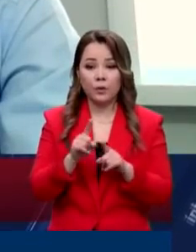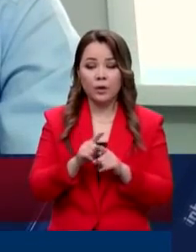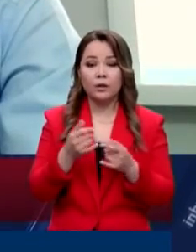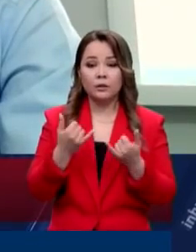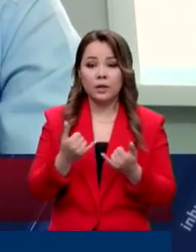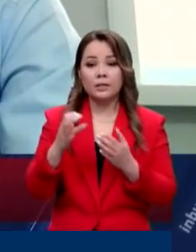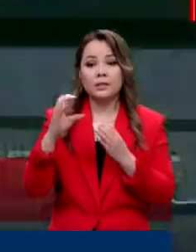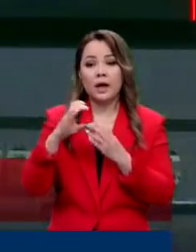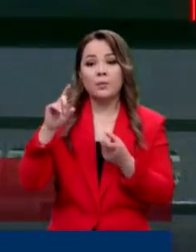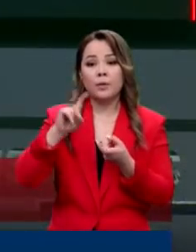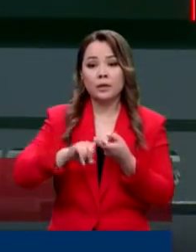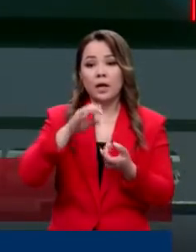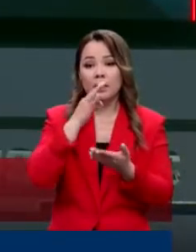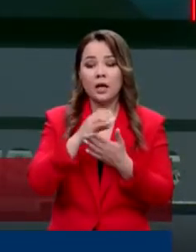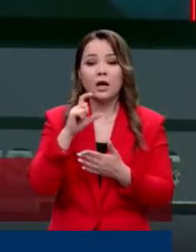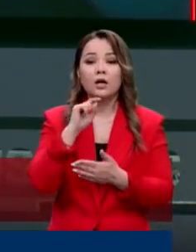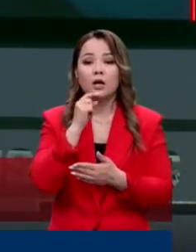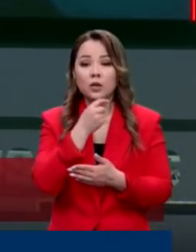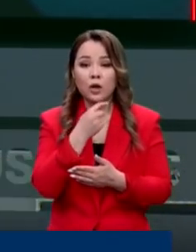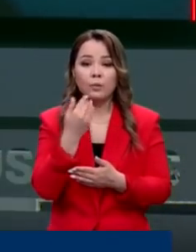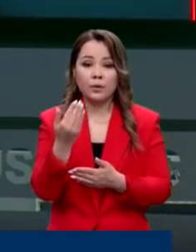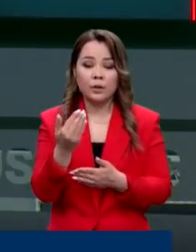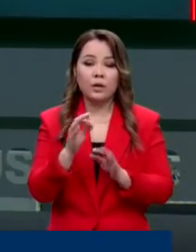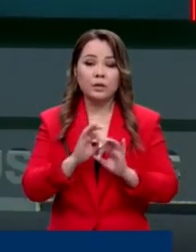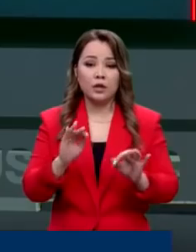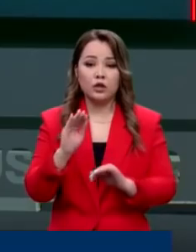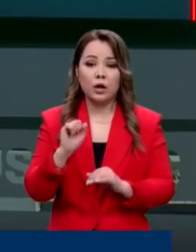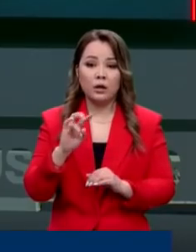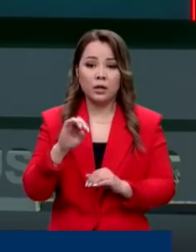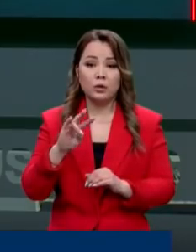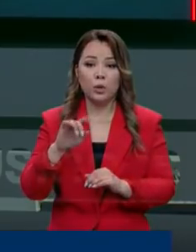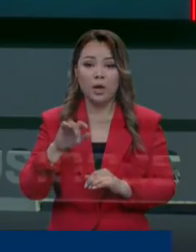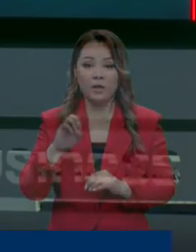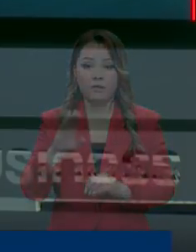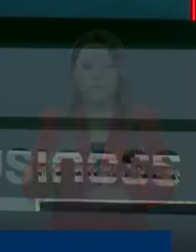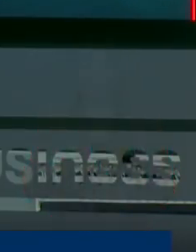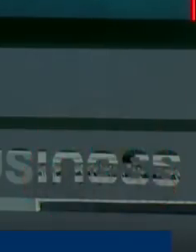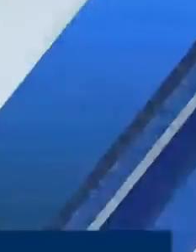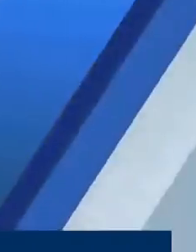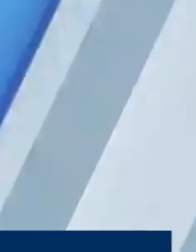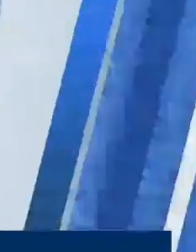салайын, Skype арқылы бізбен байланыста болған экономист Жанат Нұрғалиев. Ал біз хабарымызды жалғастырамыз.